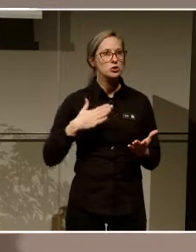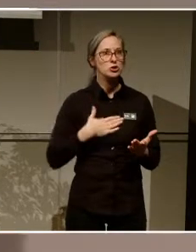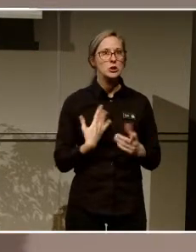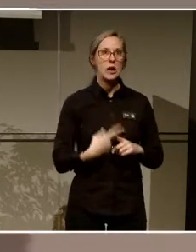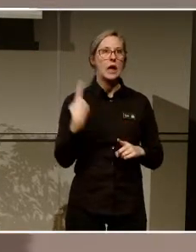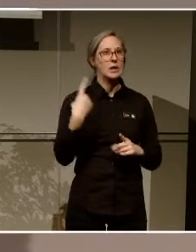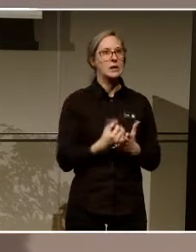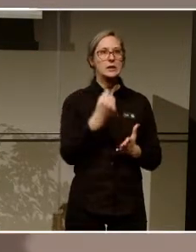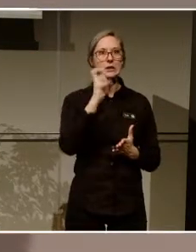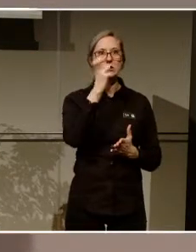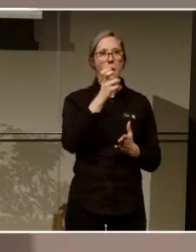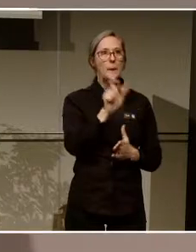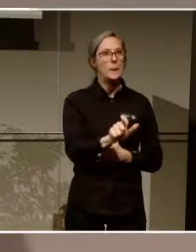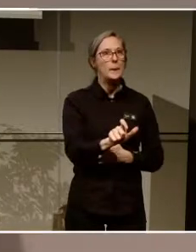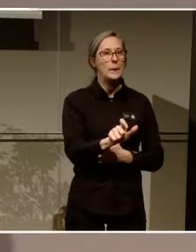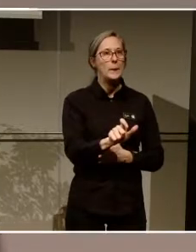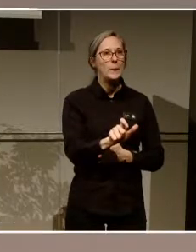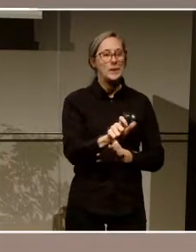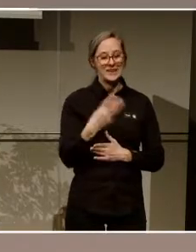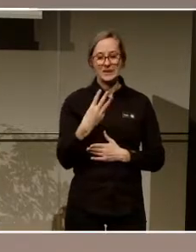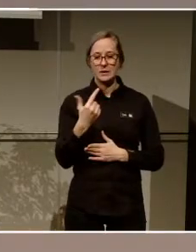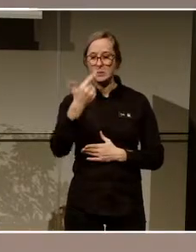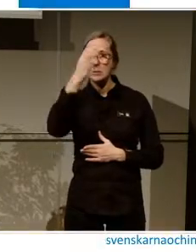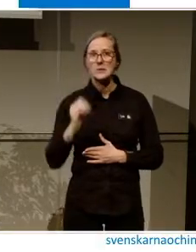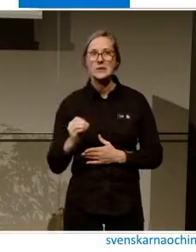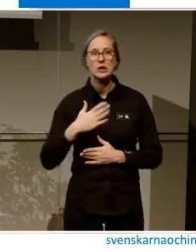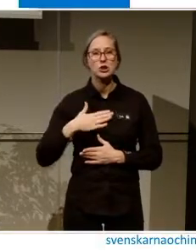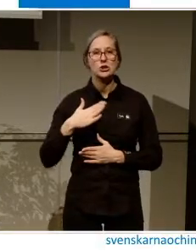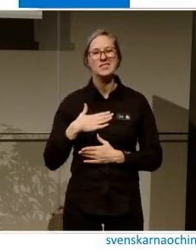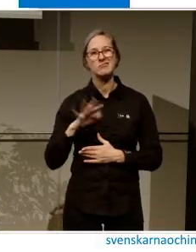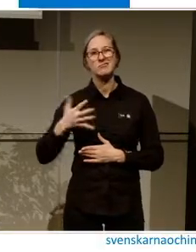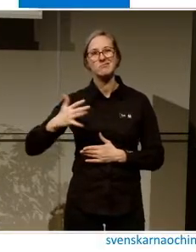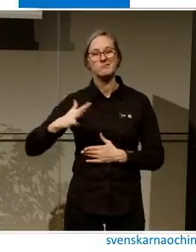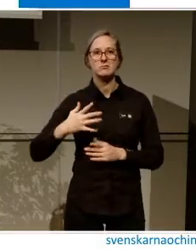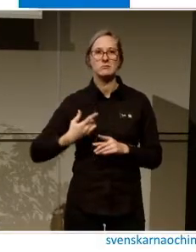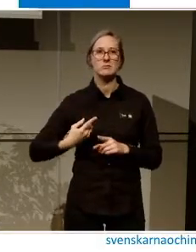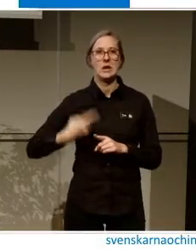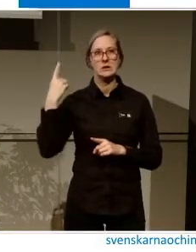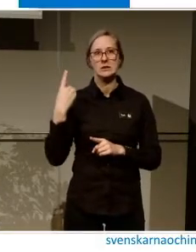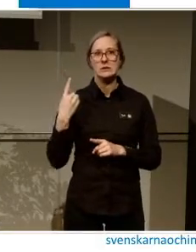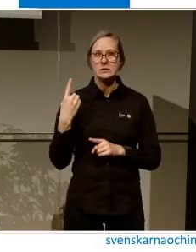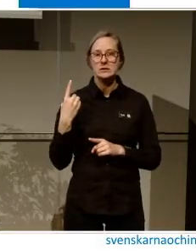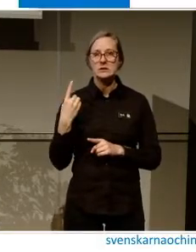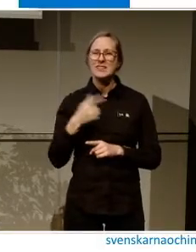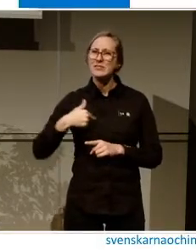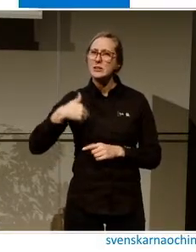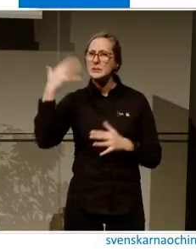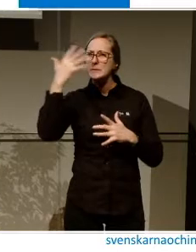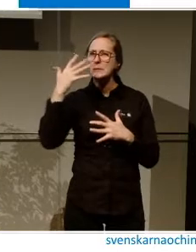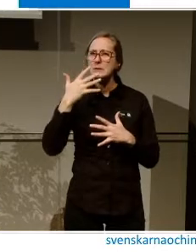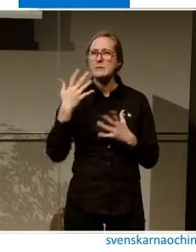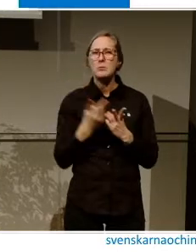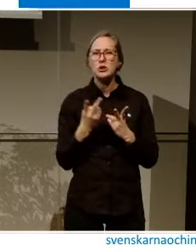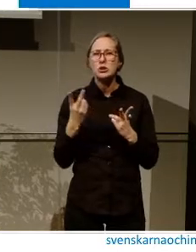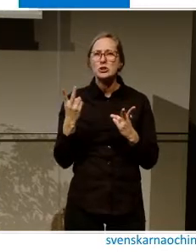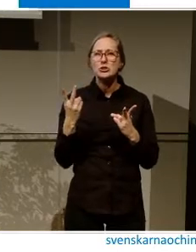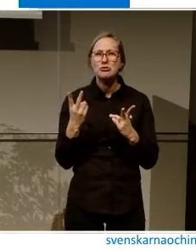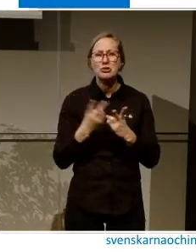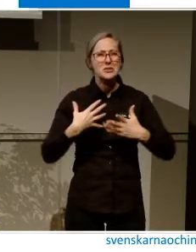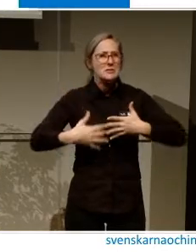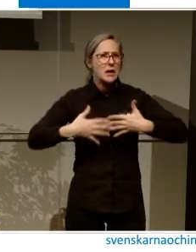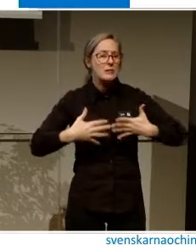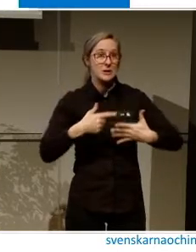hitta sökord. Och 37% som tyckte det var sisådär enkelt. Och då har vi funderat lite på vad det beror på. Är det